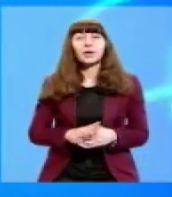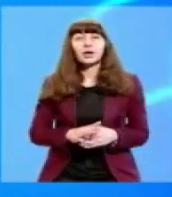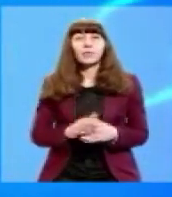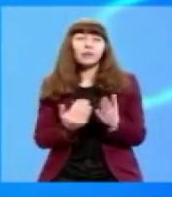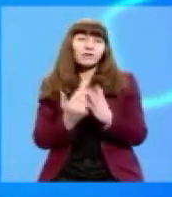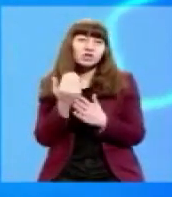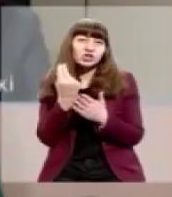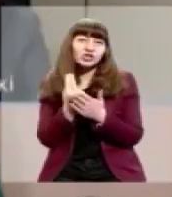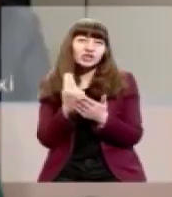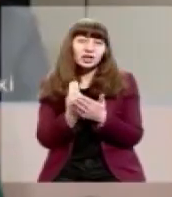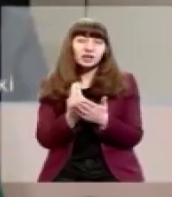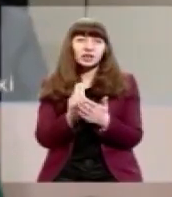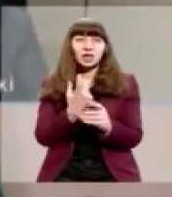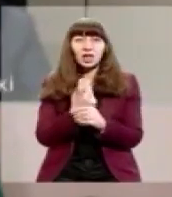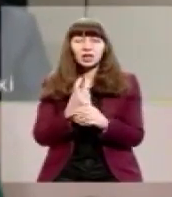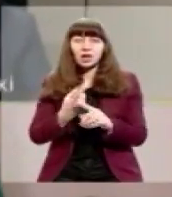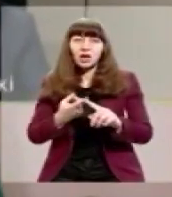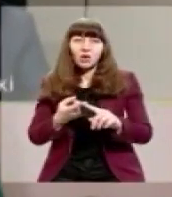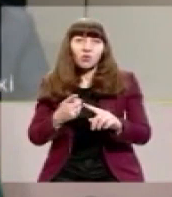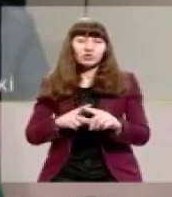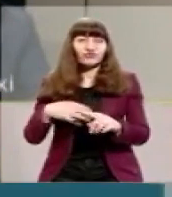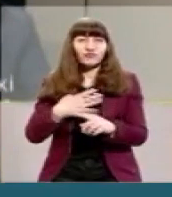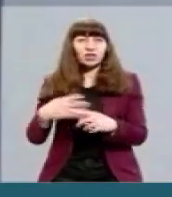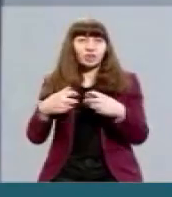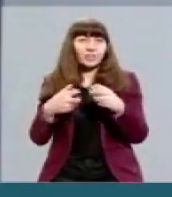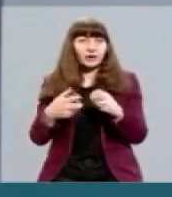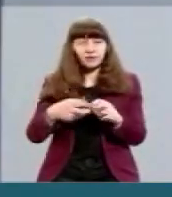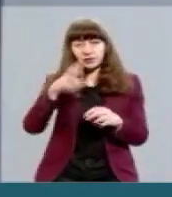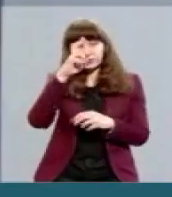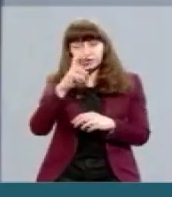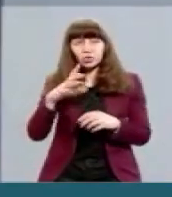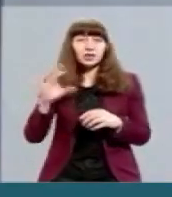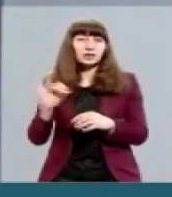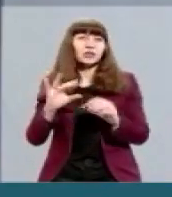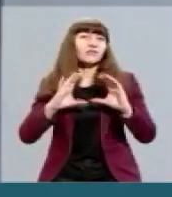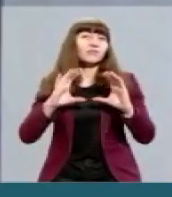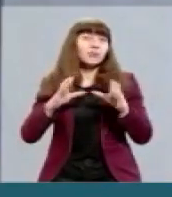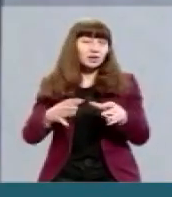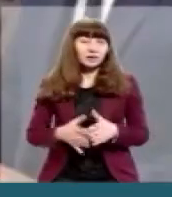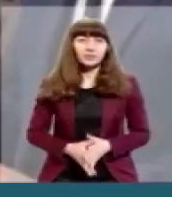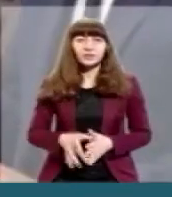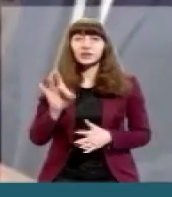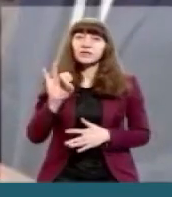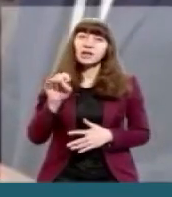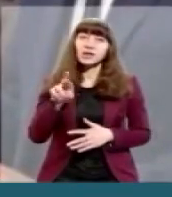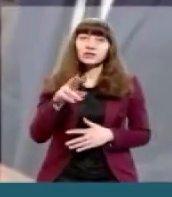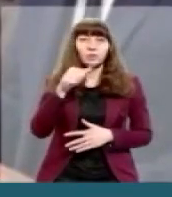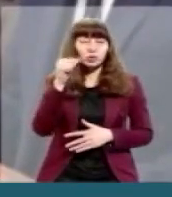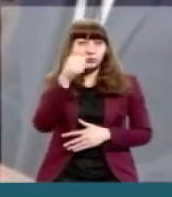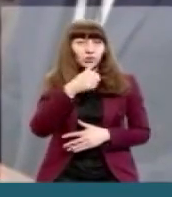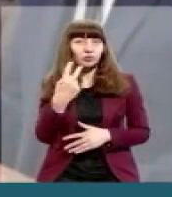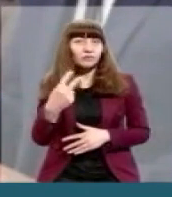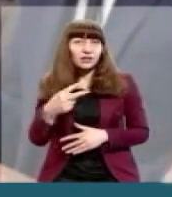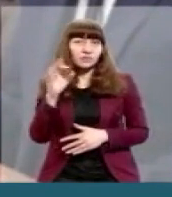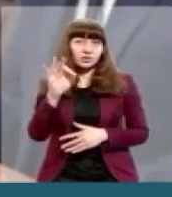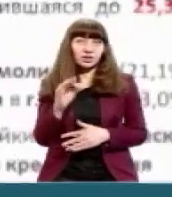пор остается одной из главных проблем в стране и мире. В прошлом году в Казахстане показателям инфляции превысили 20%. За год